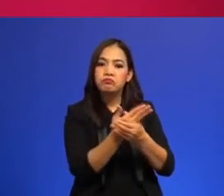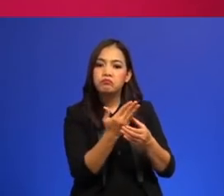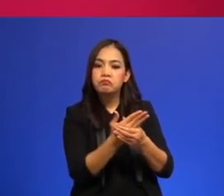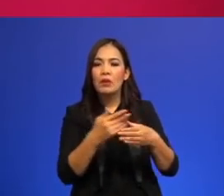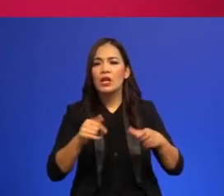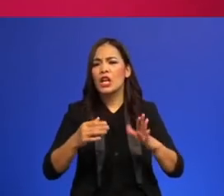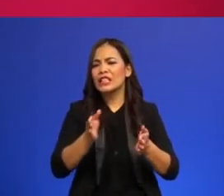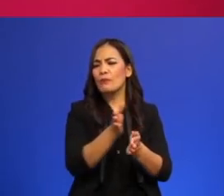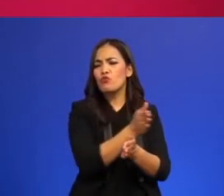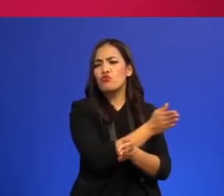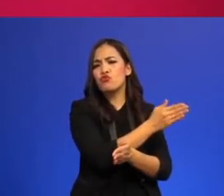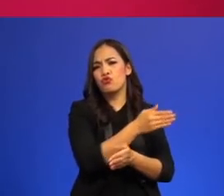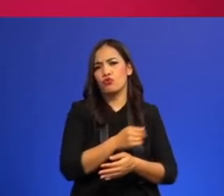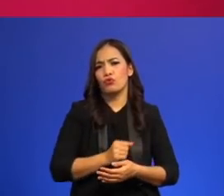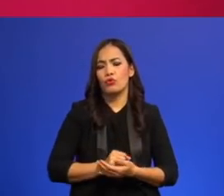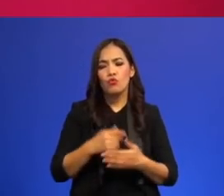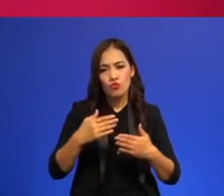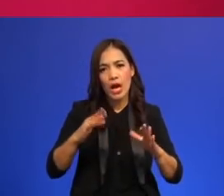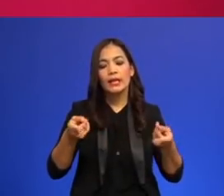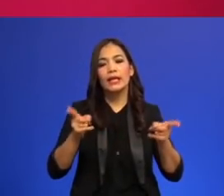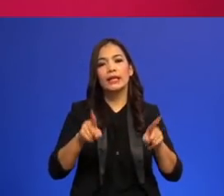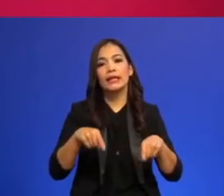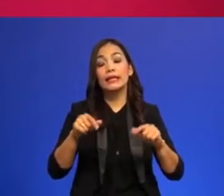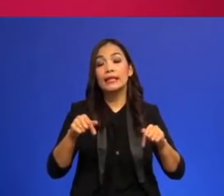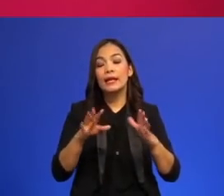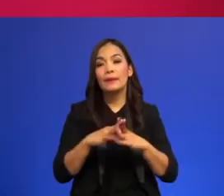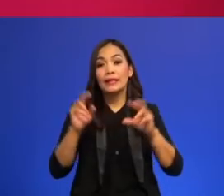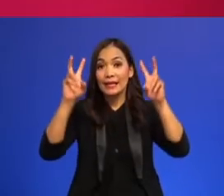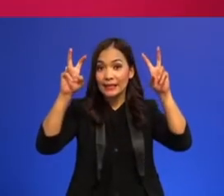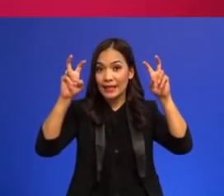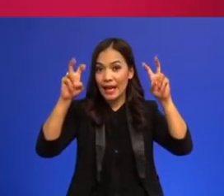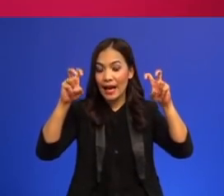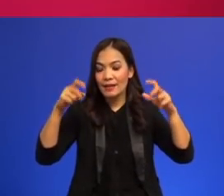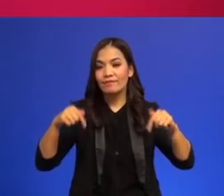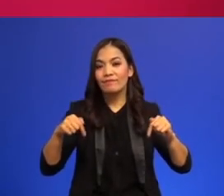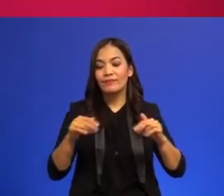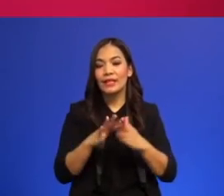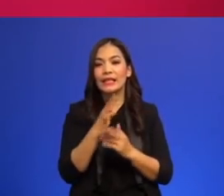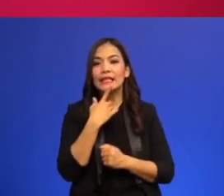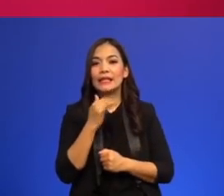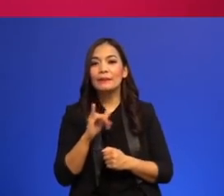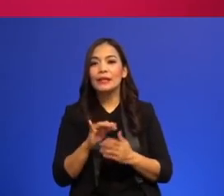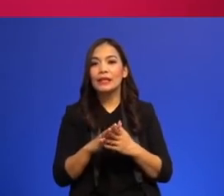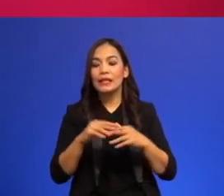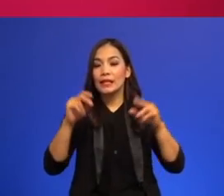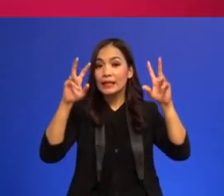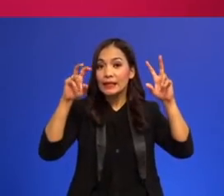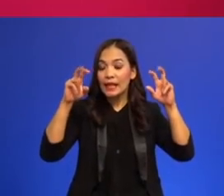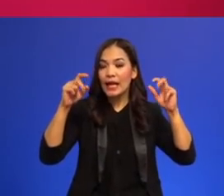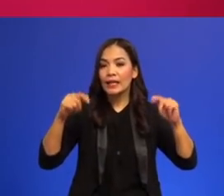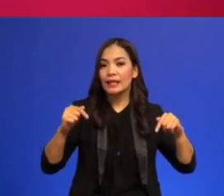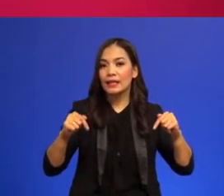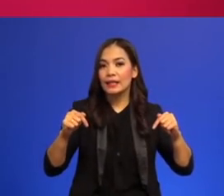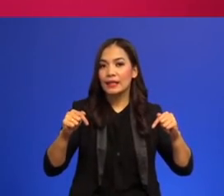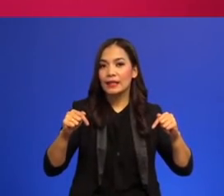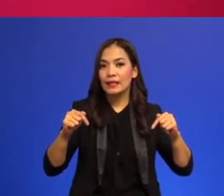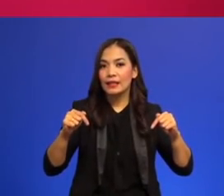sudah ada sejak dulu. Ini hanya istilah saja. Istilah ini pun juga